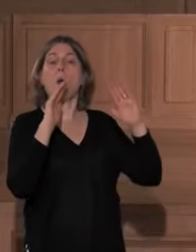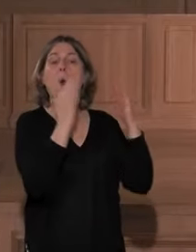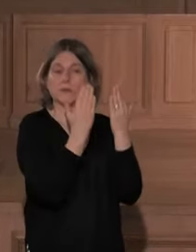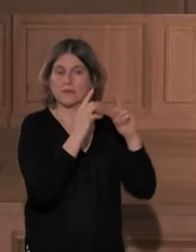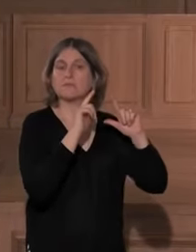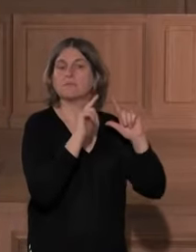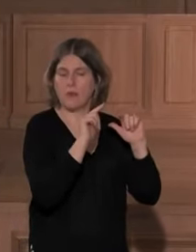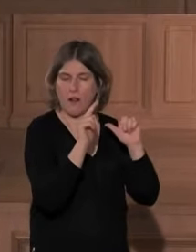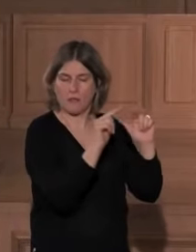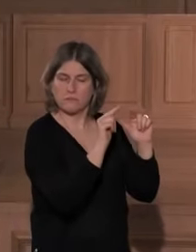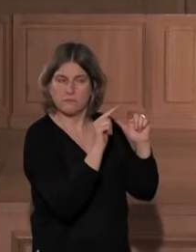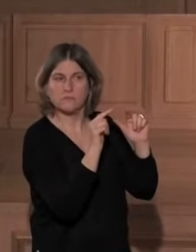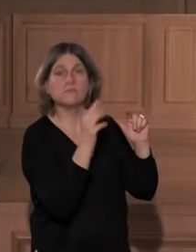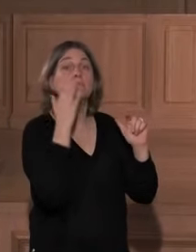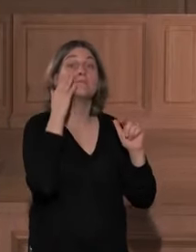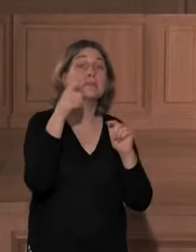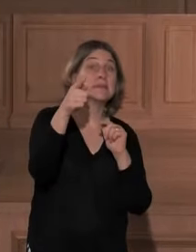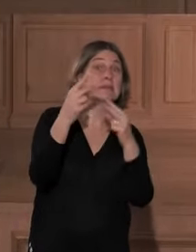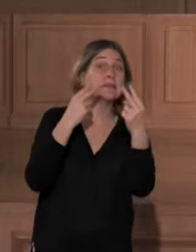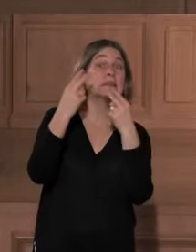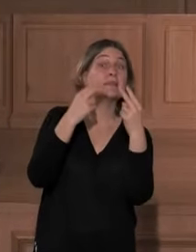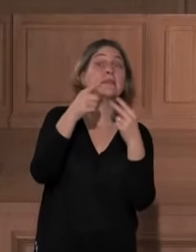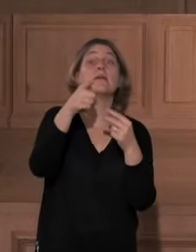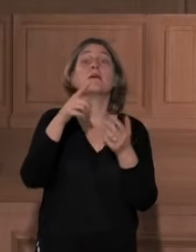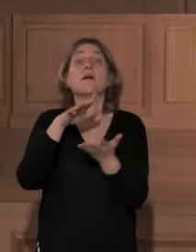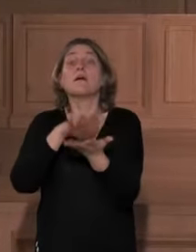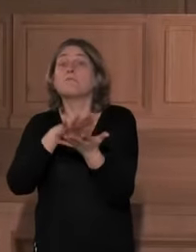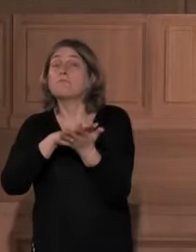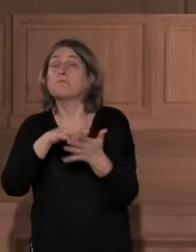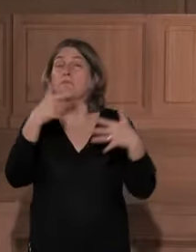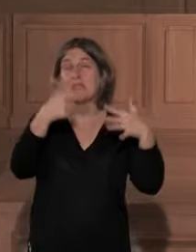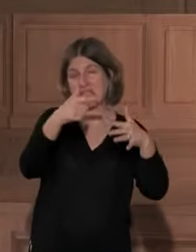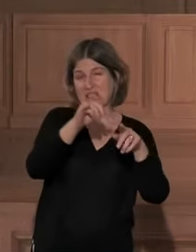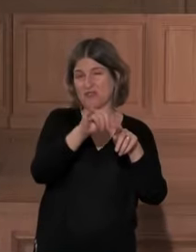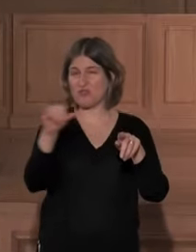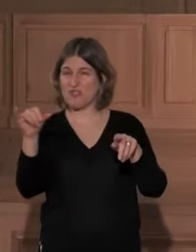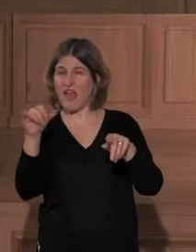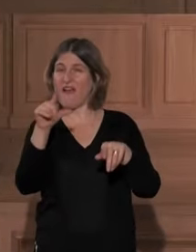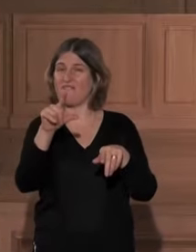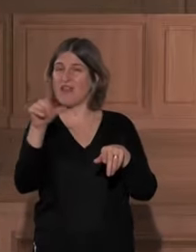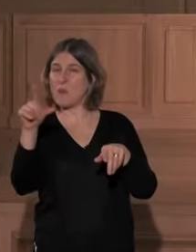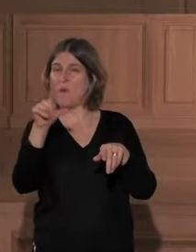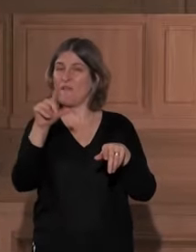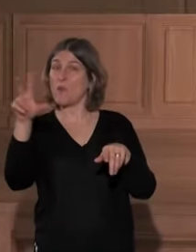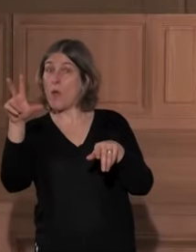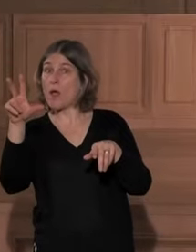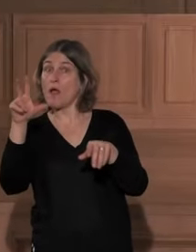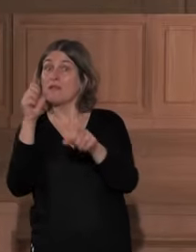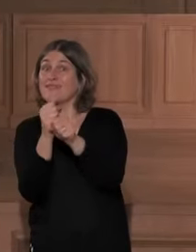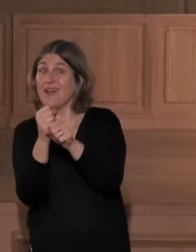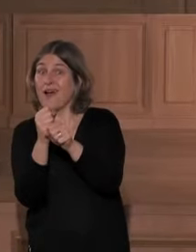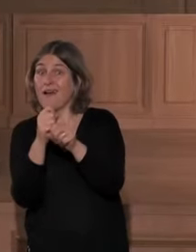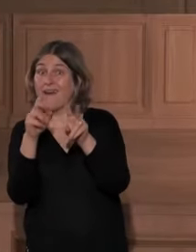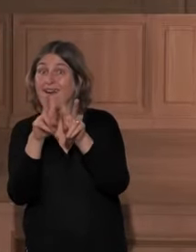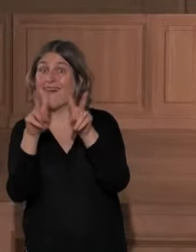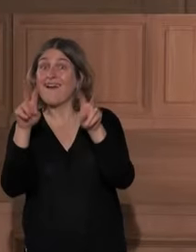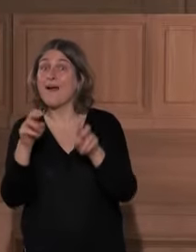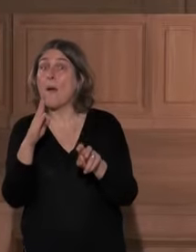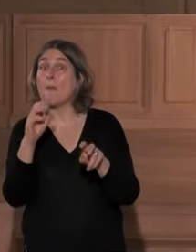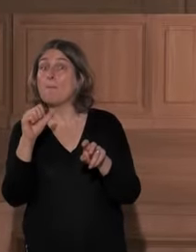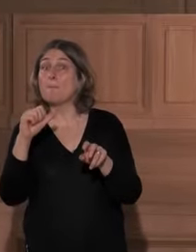d'ailleurs, toutes les personnes qui regardent, qui ont entre 17 et 22, 23 ans, qui passent un BAFA, on a énormément besoin de personnel